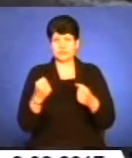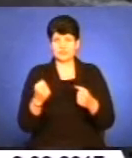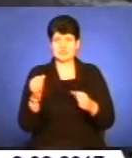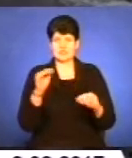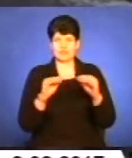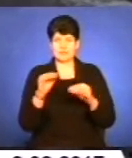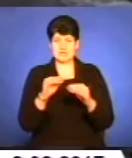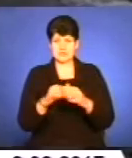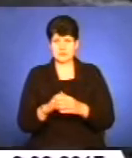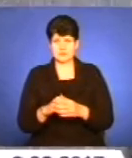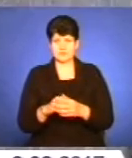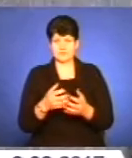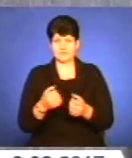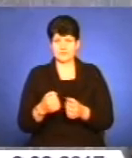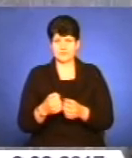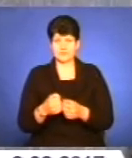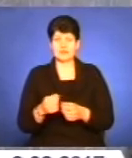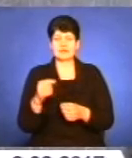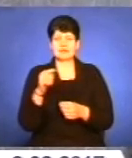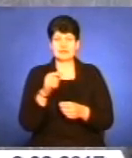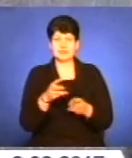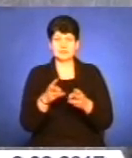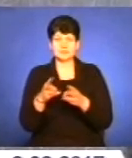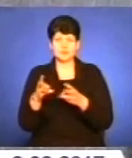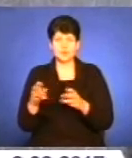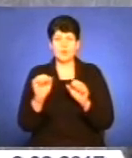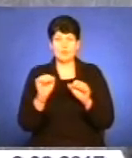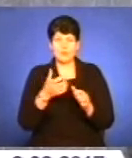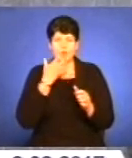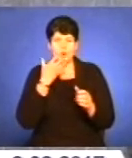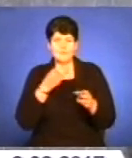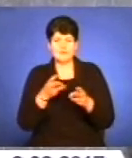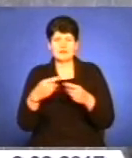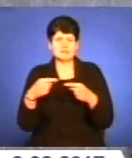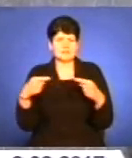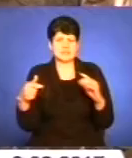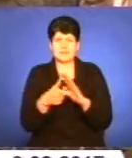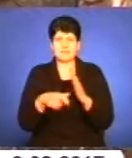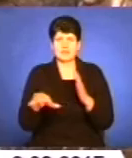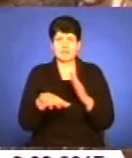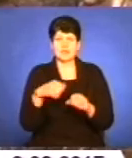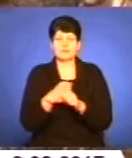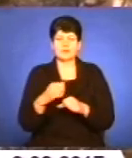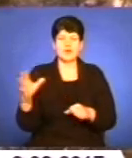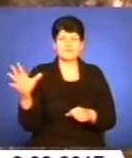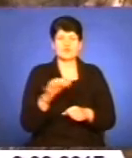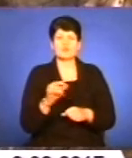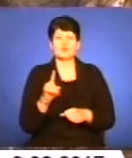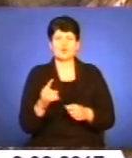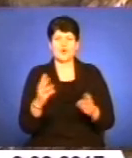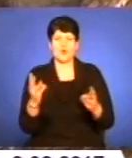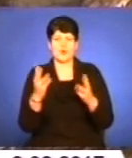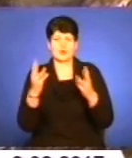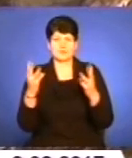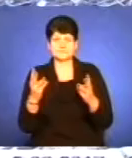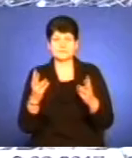щоб брати. Такі печі-буржуйки можуть обігрівати будь-яке приміщення і працюють на всьому, що горить, кажуть